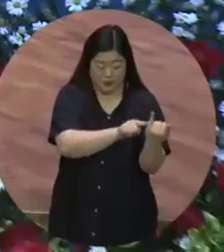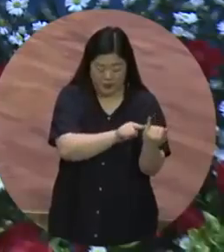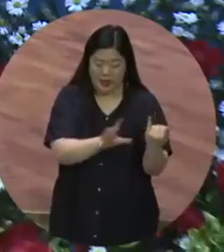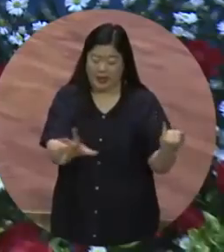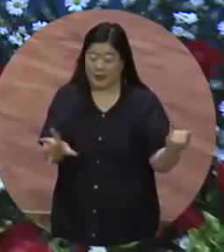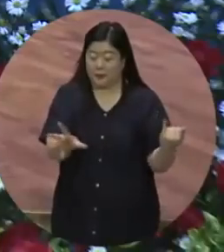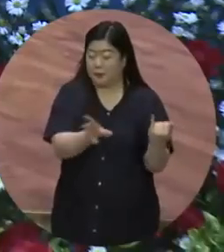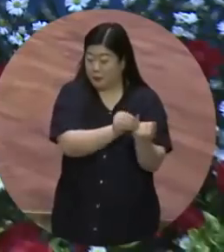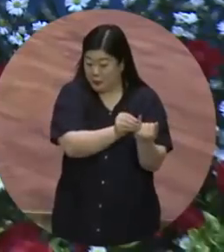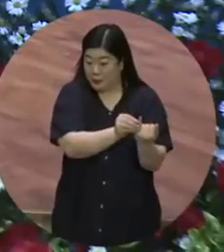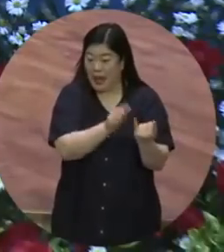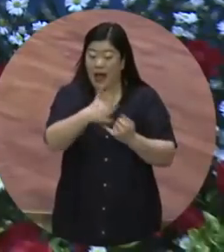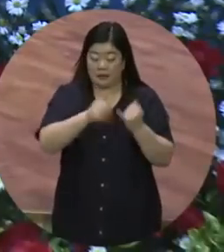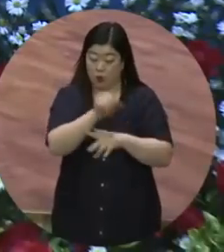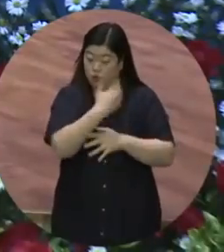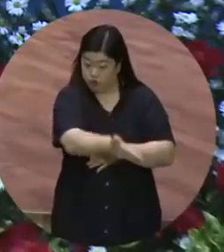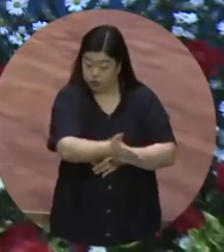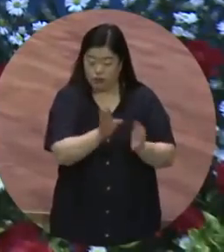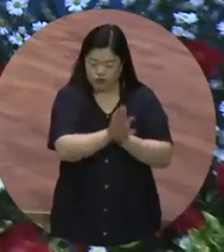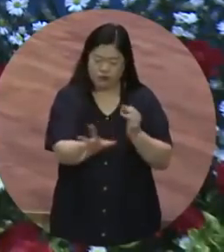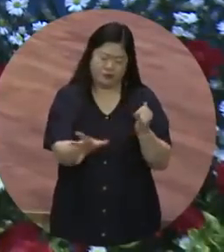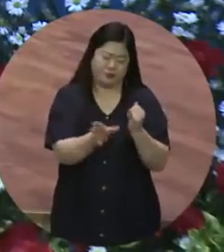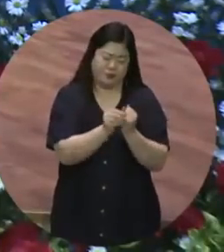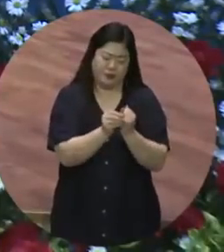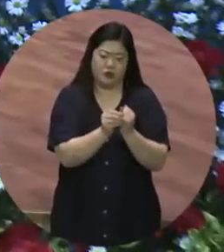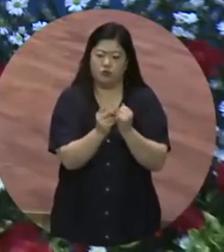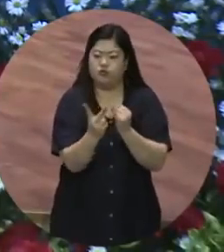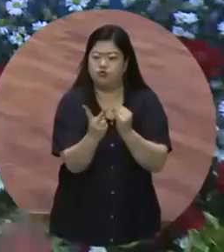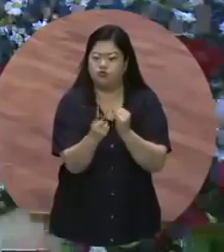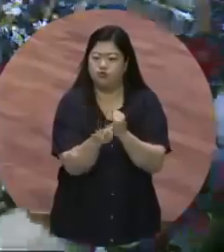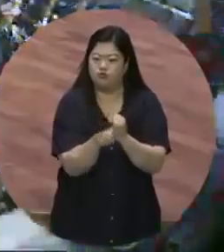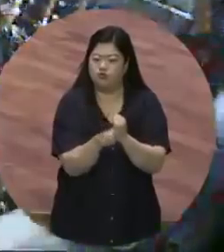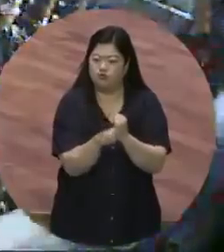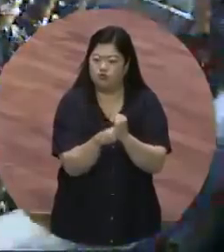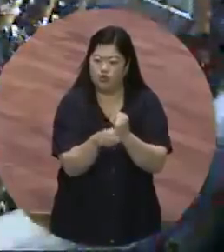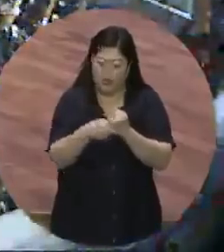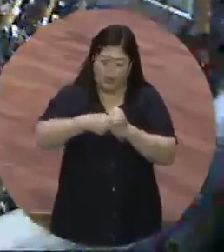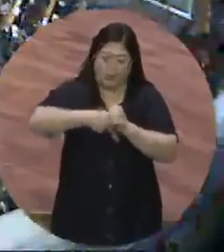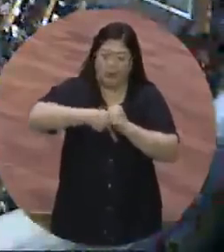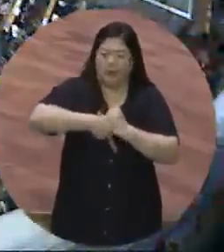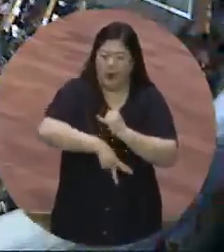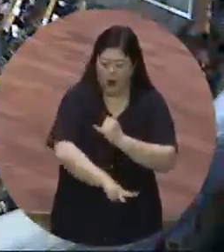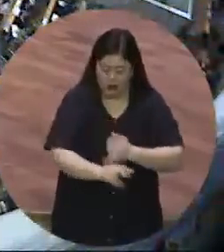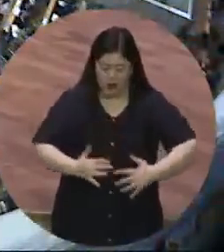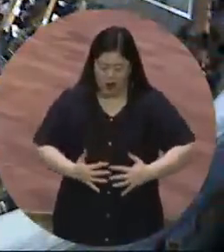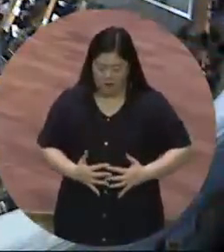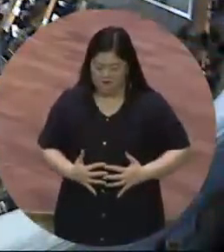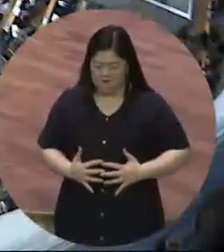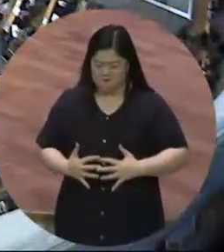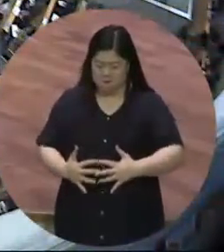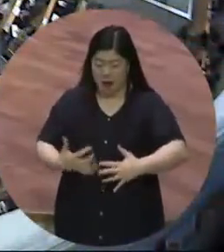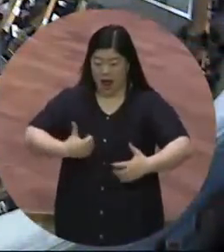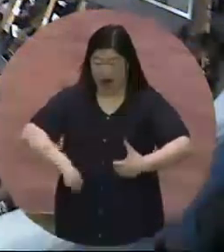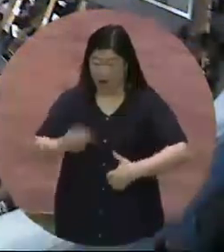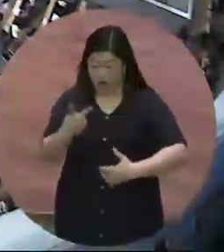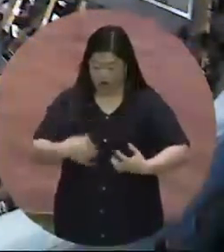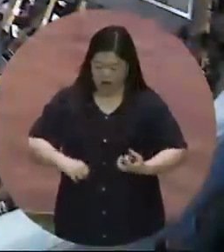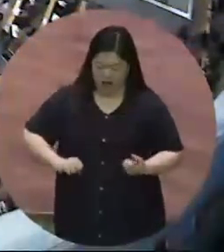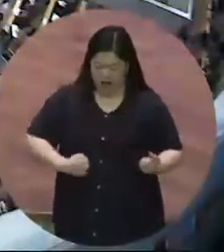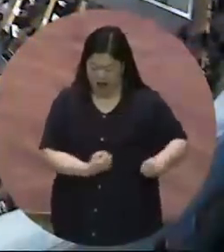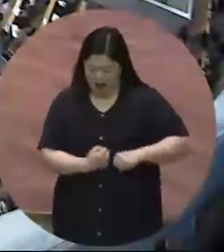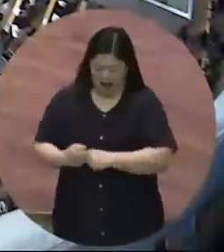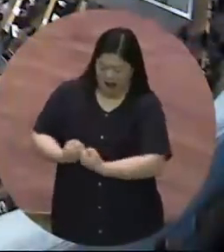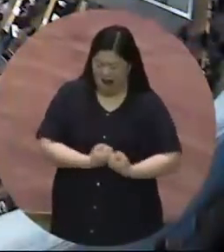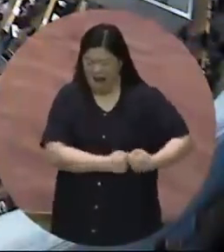낳습니다. 22절을 봅니다. 22절, 23절. 그 아들들이 그의 태속에서 서로 싸우는지라 그가 이르되